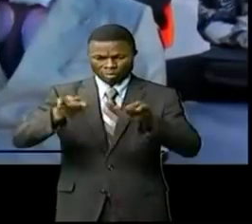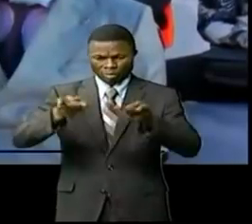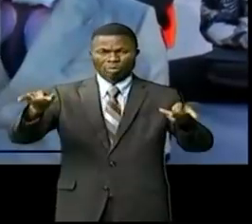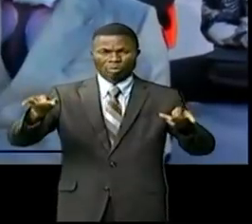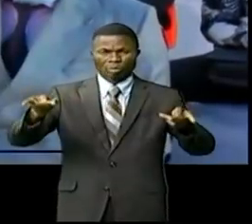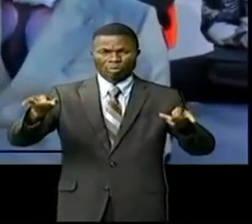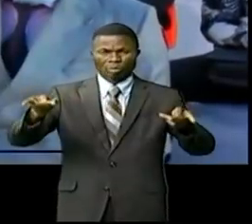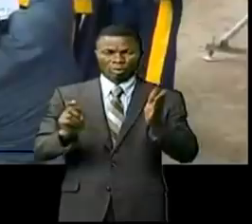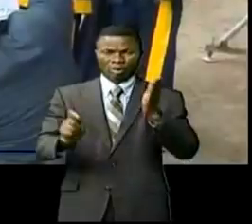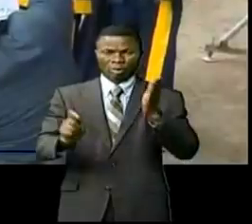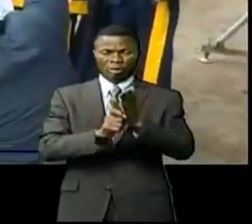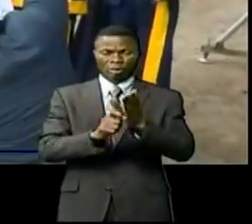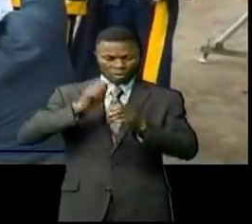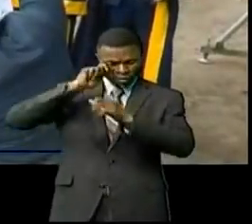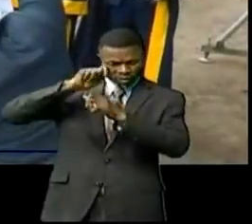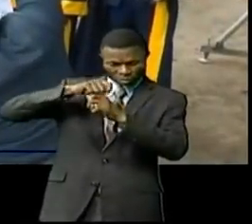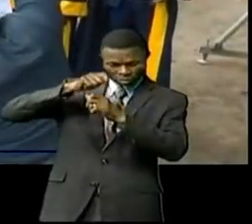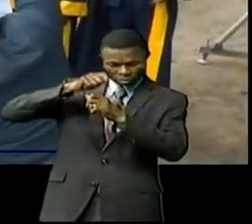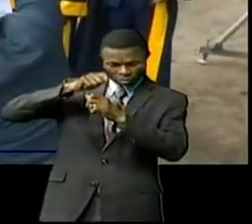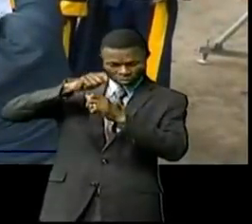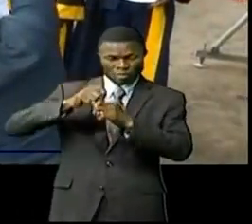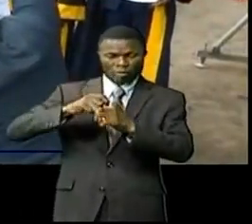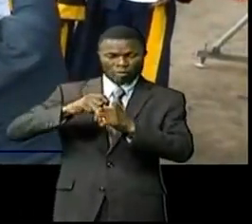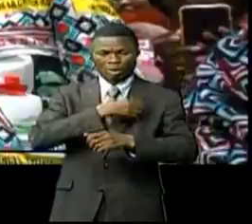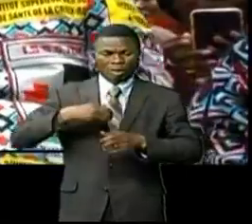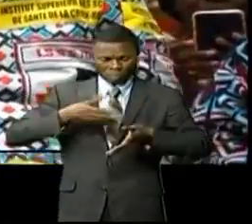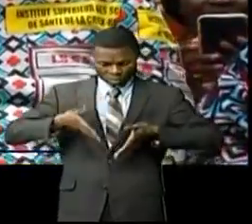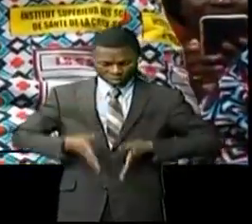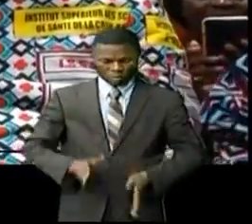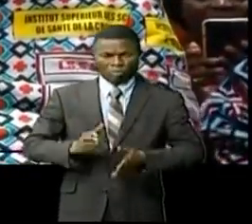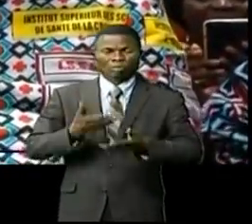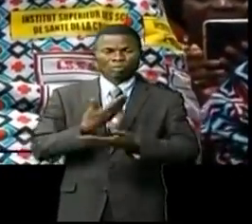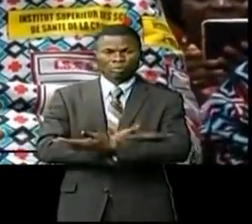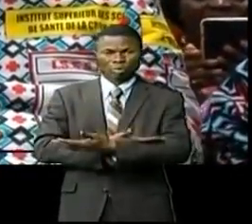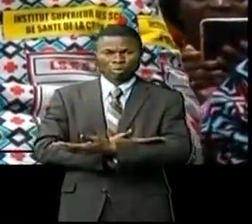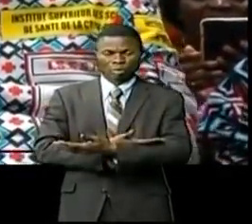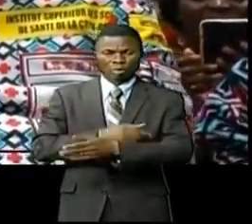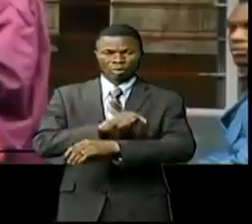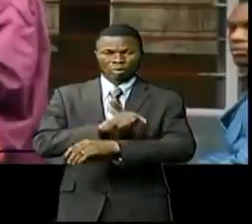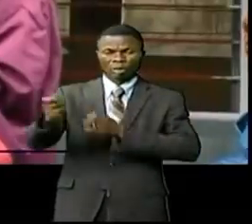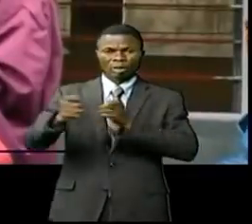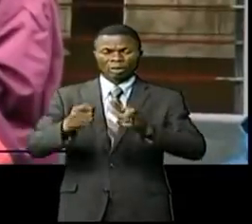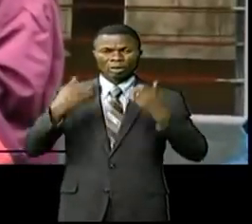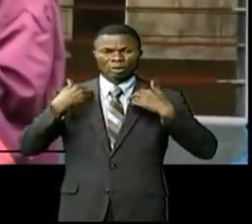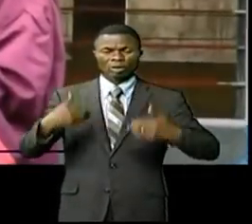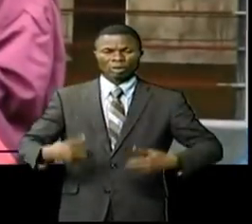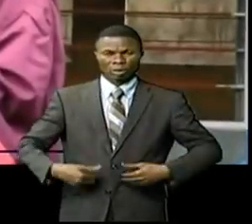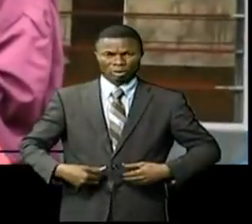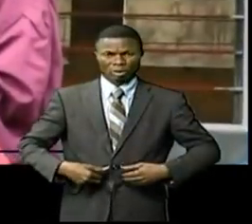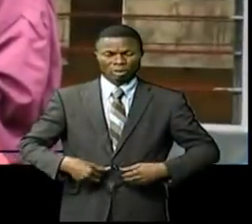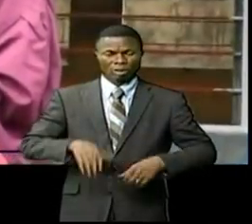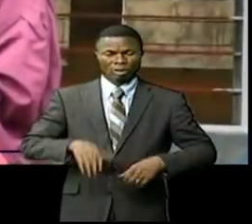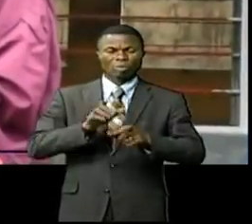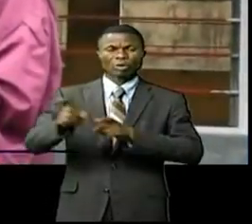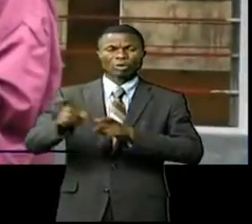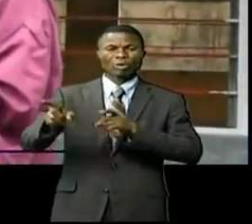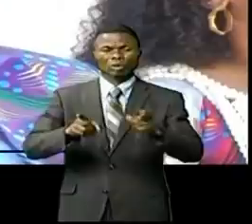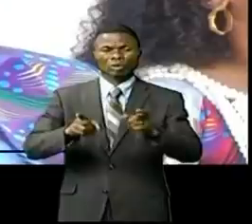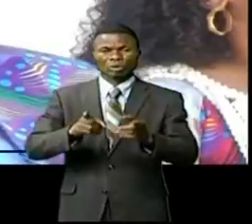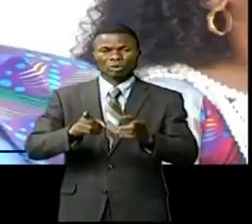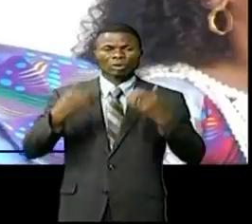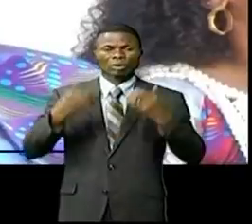des techniques de laboratoire, des sages-femmes, des gestions des institutions de santé, tandis que les licenciés sont de